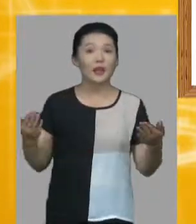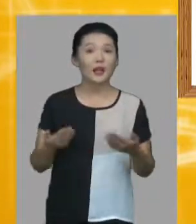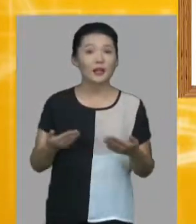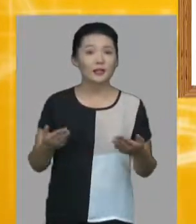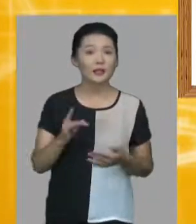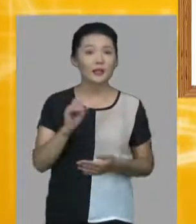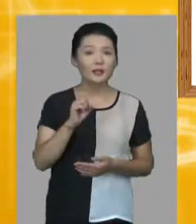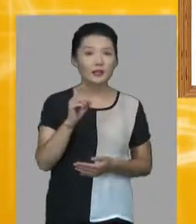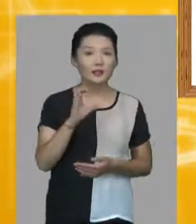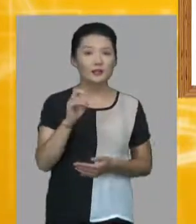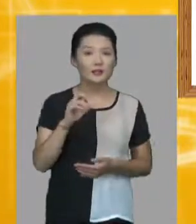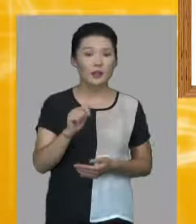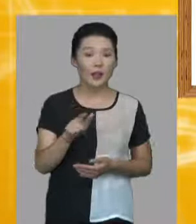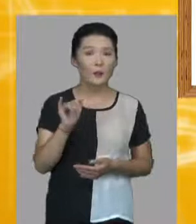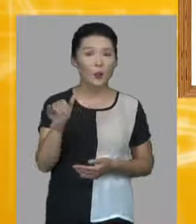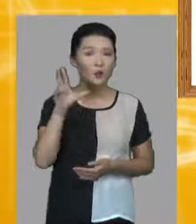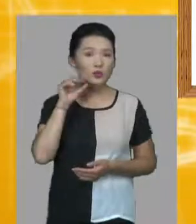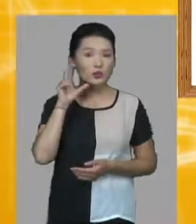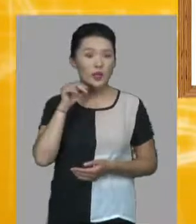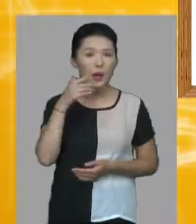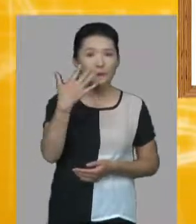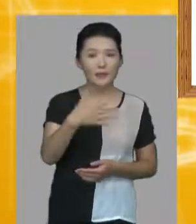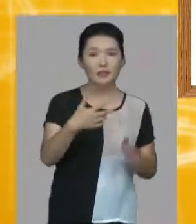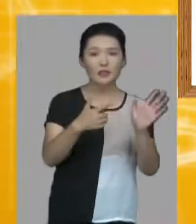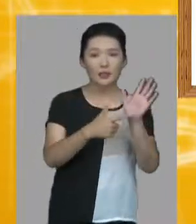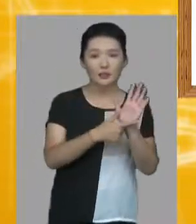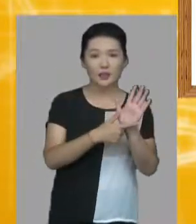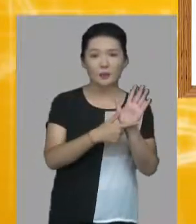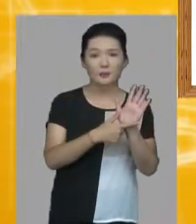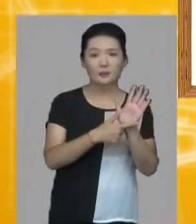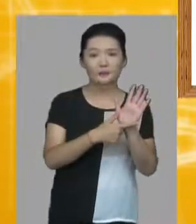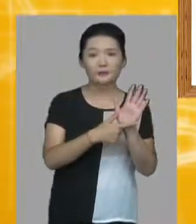Какие разрядные слагаемые у числа